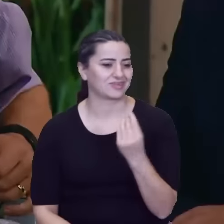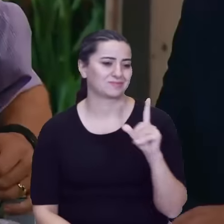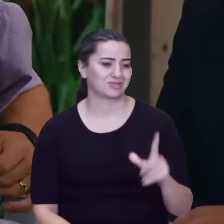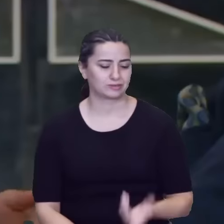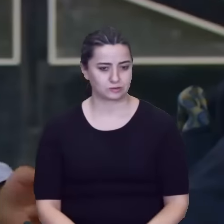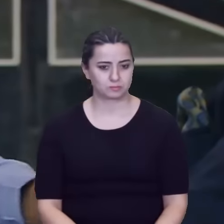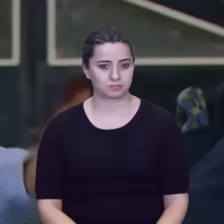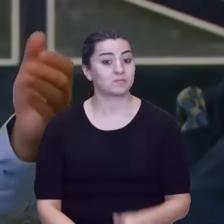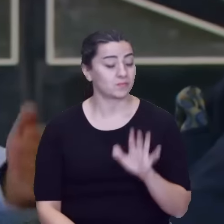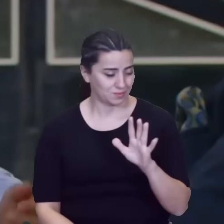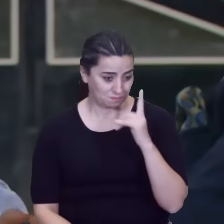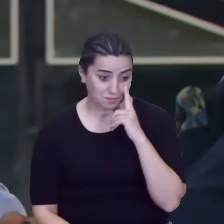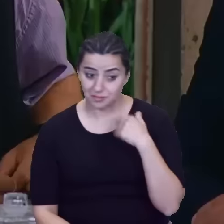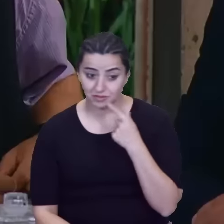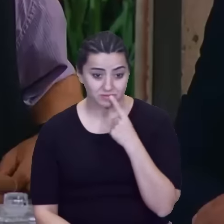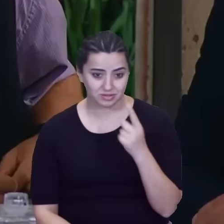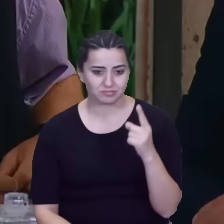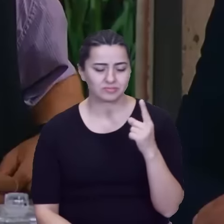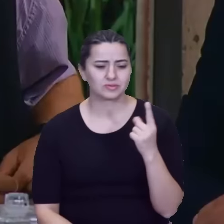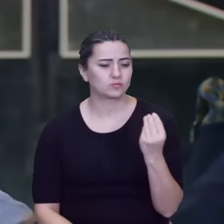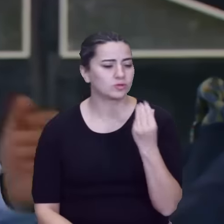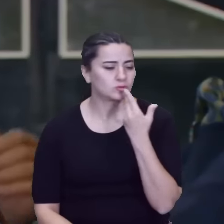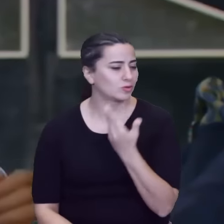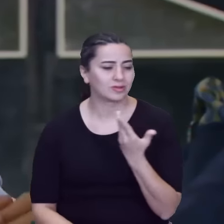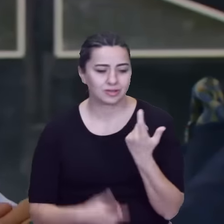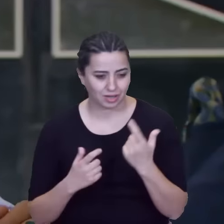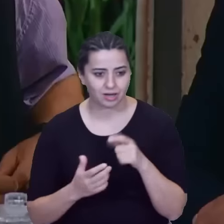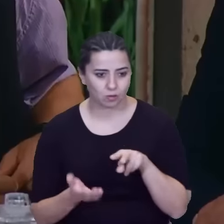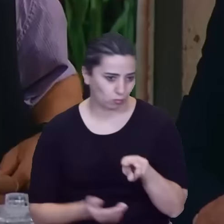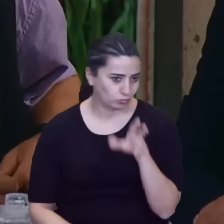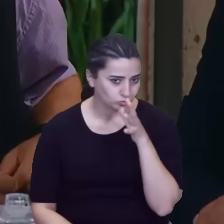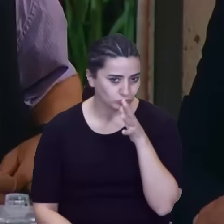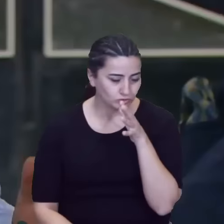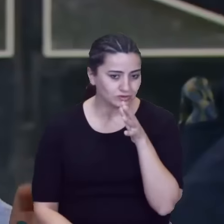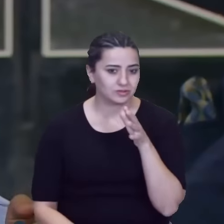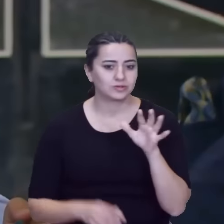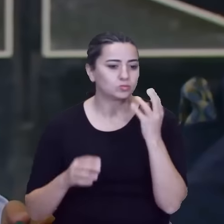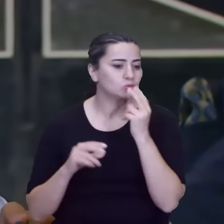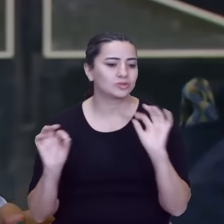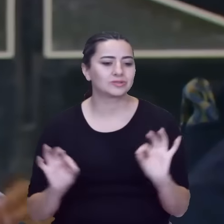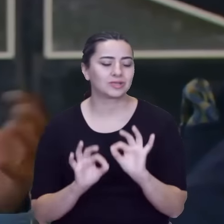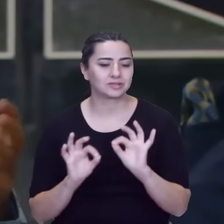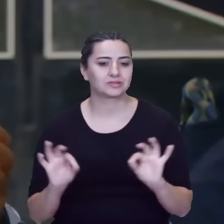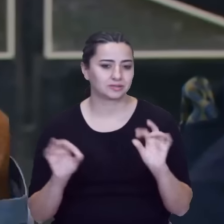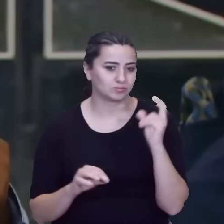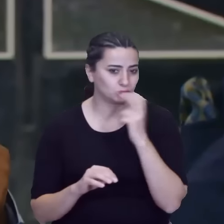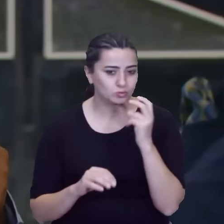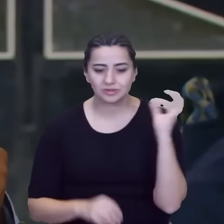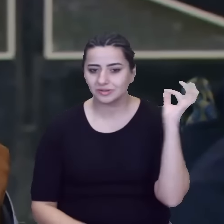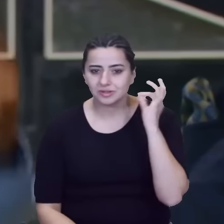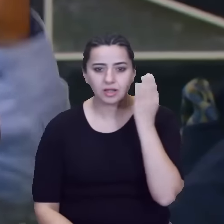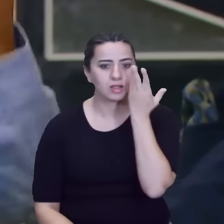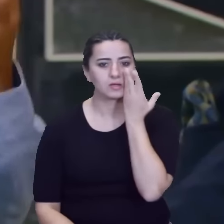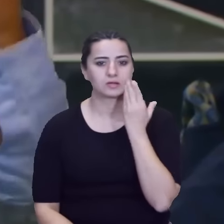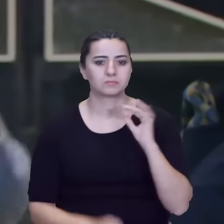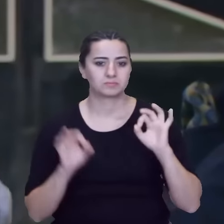ne olur? Ama bak ben sana söyleyeyim mi? İltifata giden yol nereden geçer biliyor musun? Nereden? Klasik müzikten. Klasik müzik dinleyeceksin